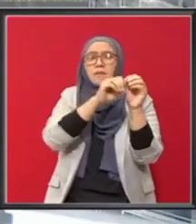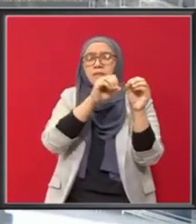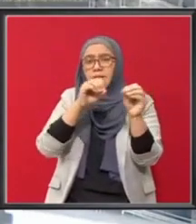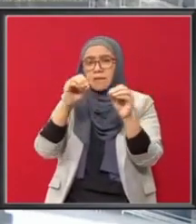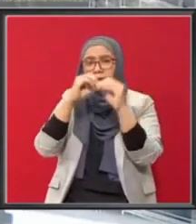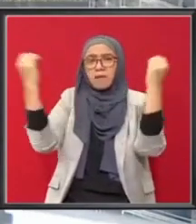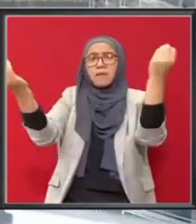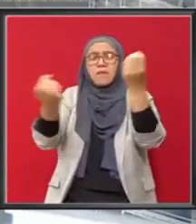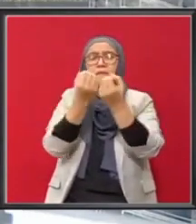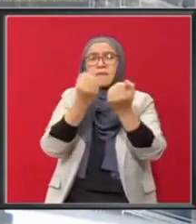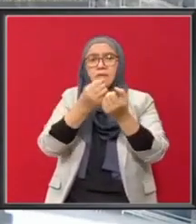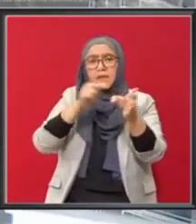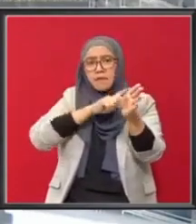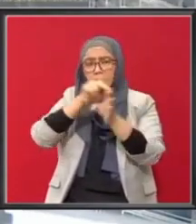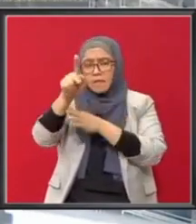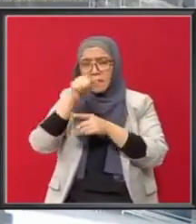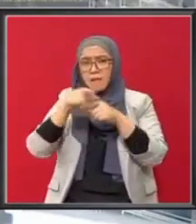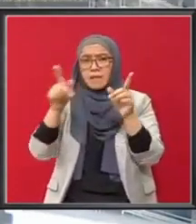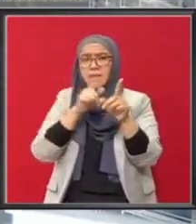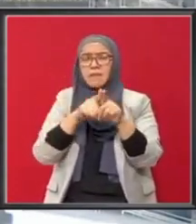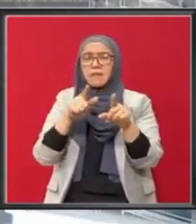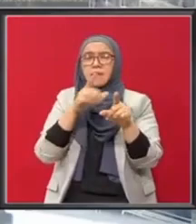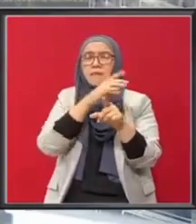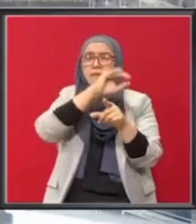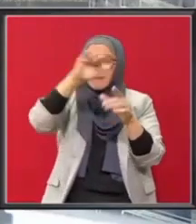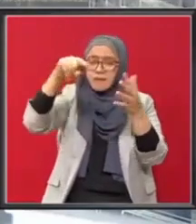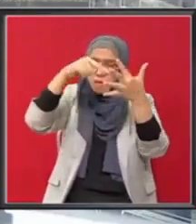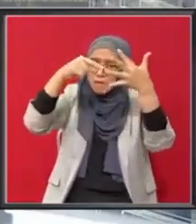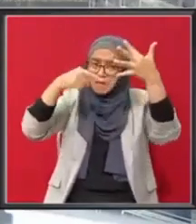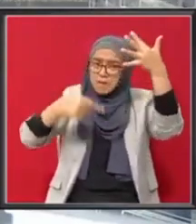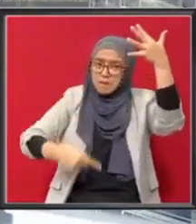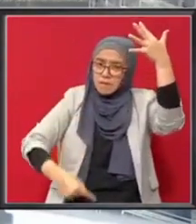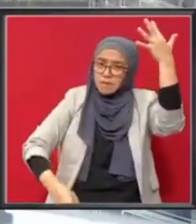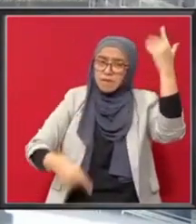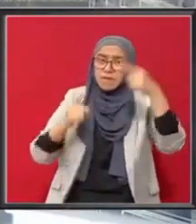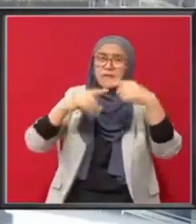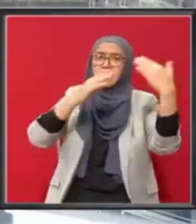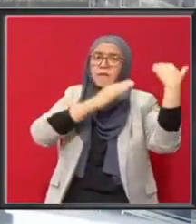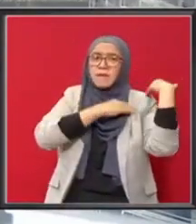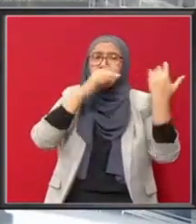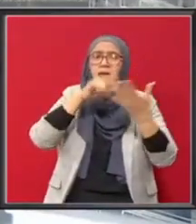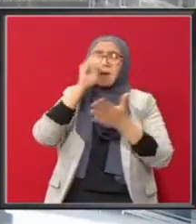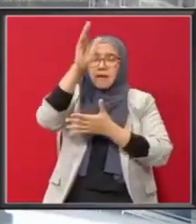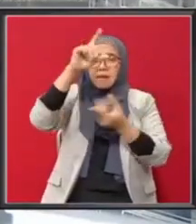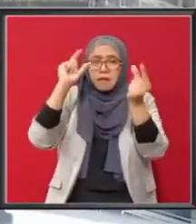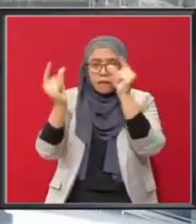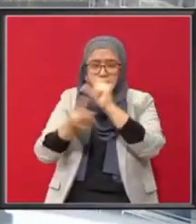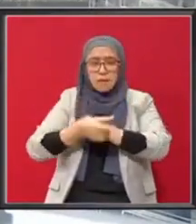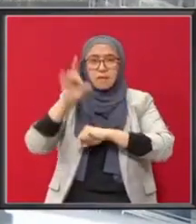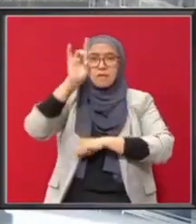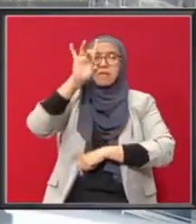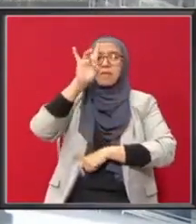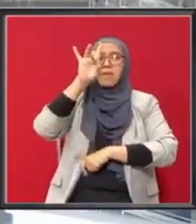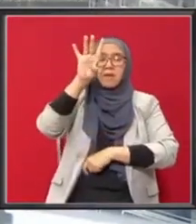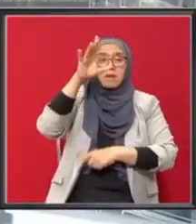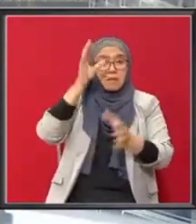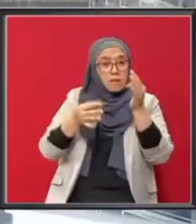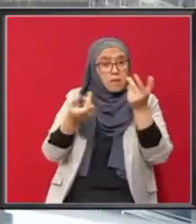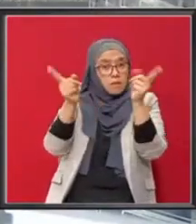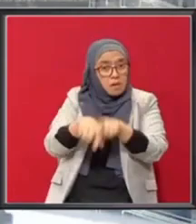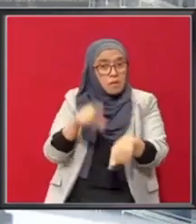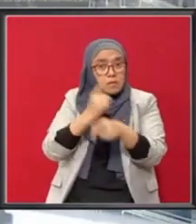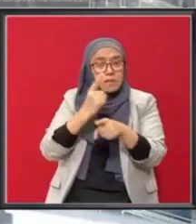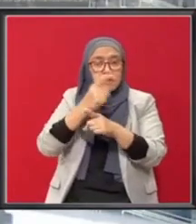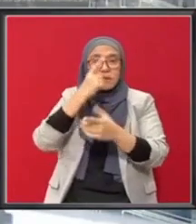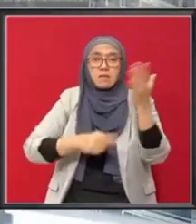information teknologi sebisa inilah.com kotanya akan ganti yang mana Insya Allah kalau gelapku betul-betul sepertimana yang disebut